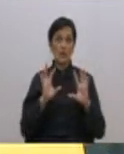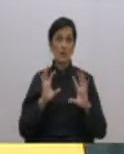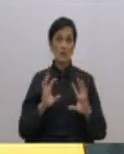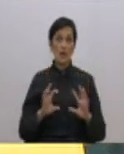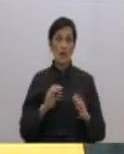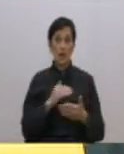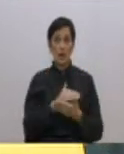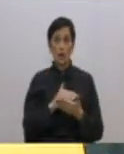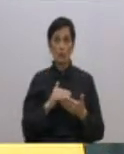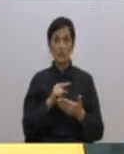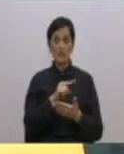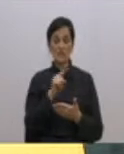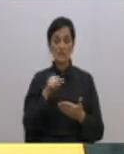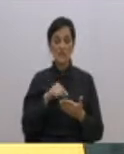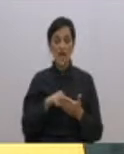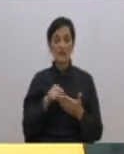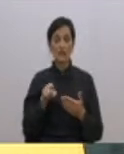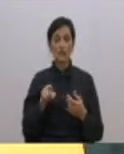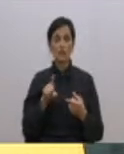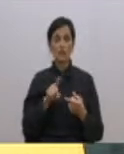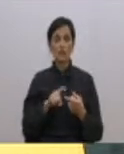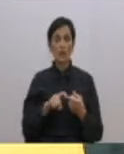დონეზე საკითხი, რომელიც შეეხება